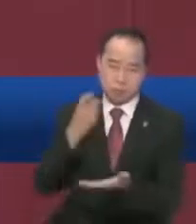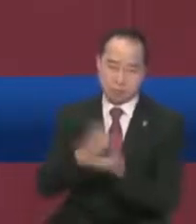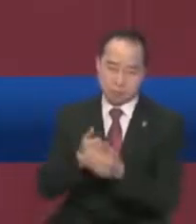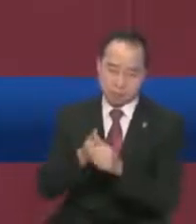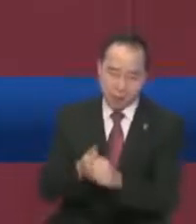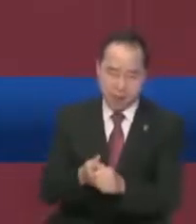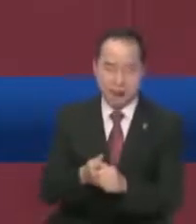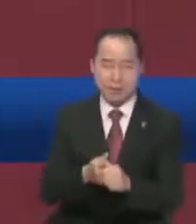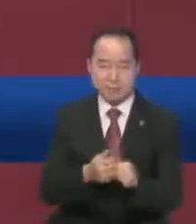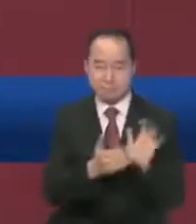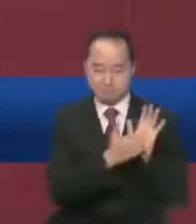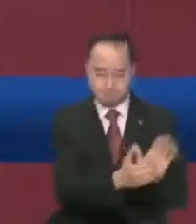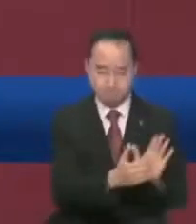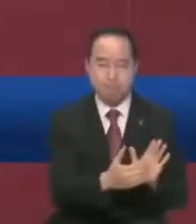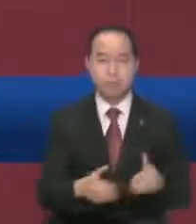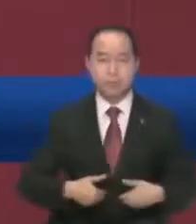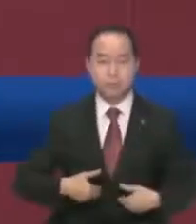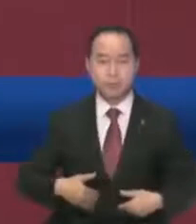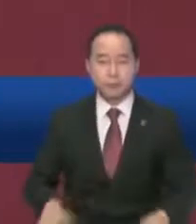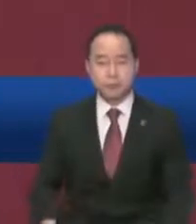응징하고 차단해야 합니다.